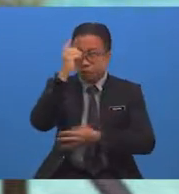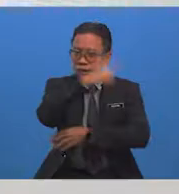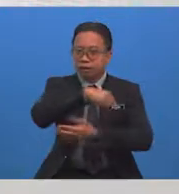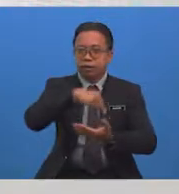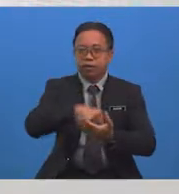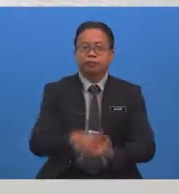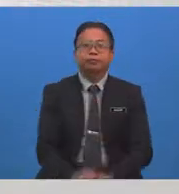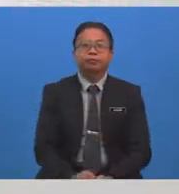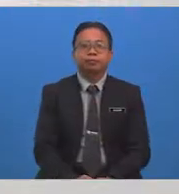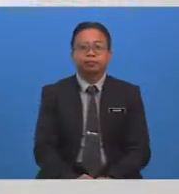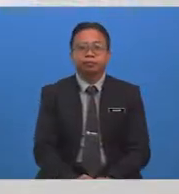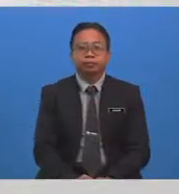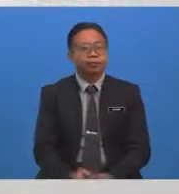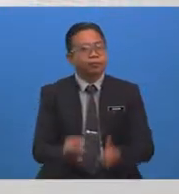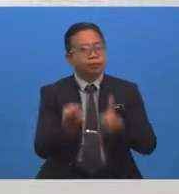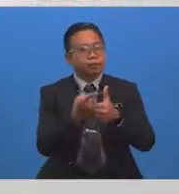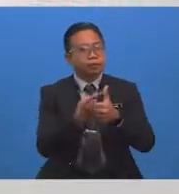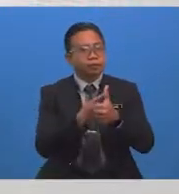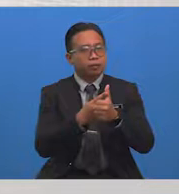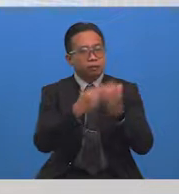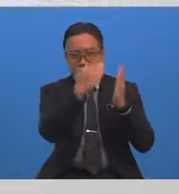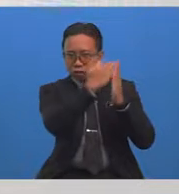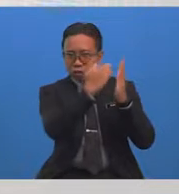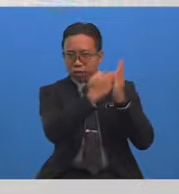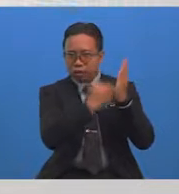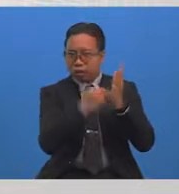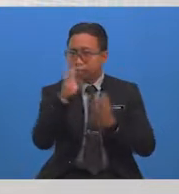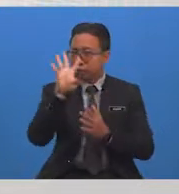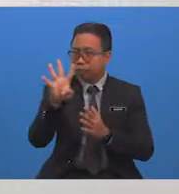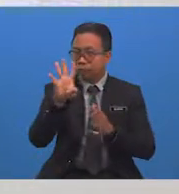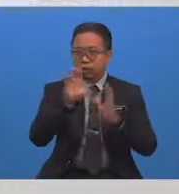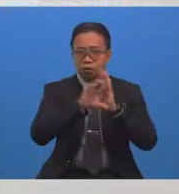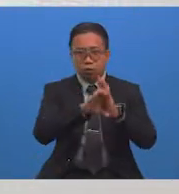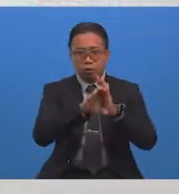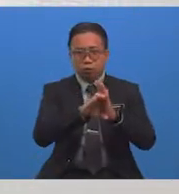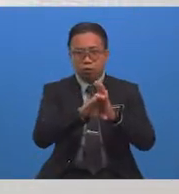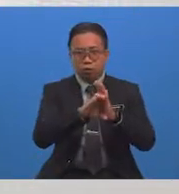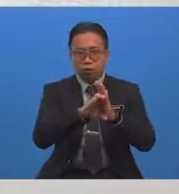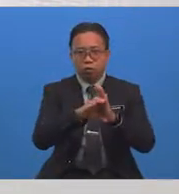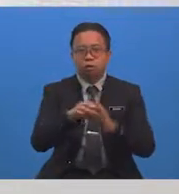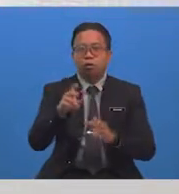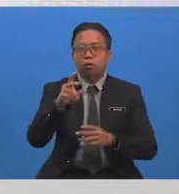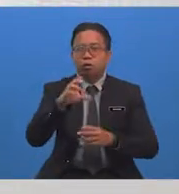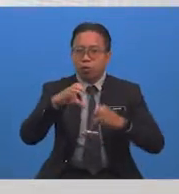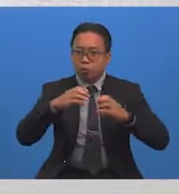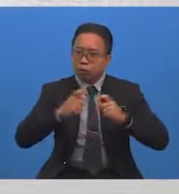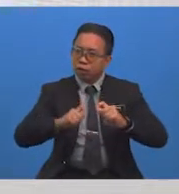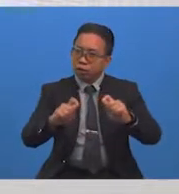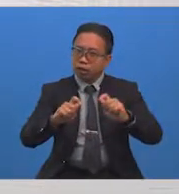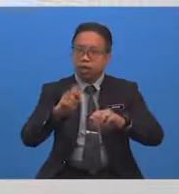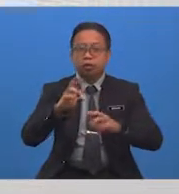ini pertama menyelesaikan empat contoh perlakuan rajin di sekolah